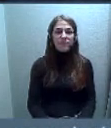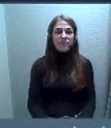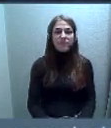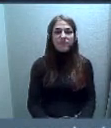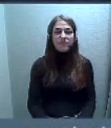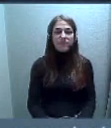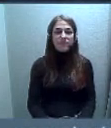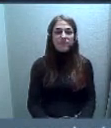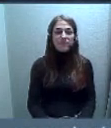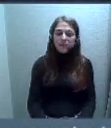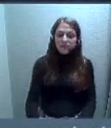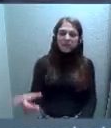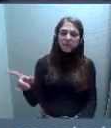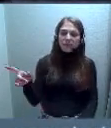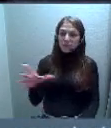Professeur Alain Franco.